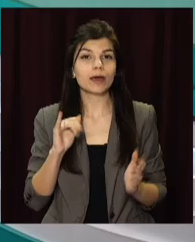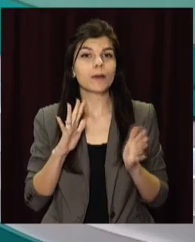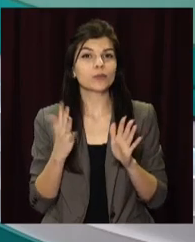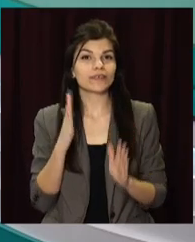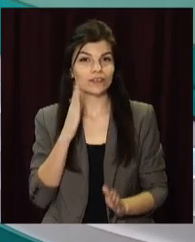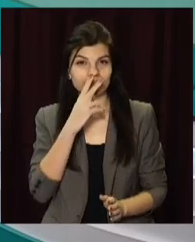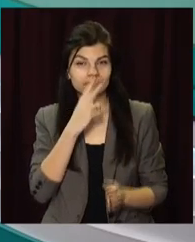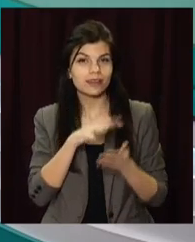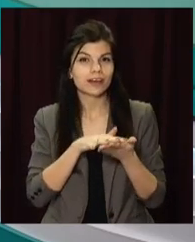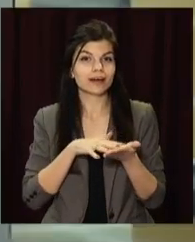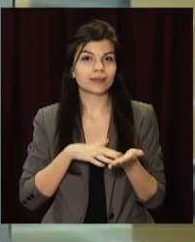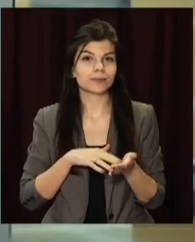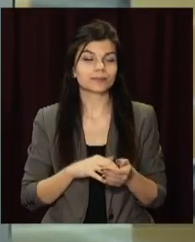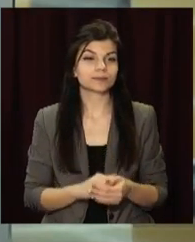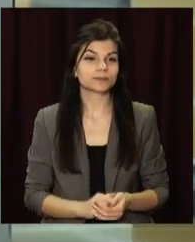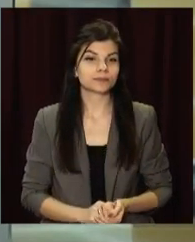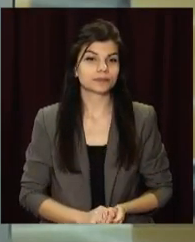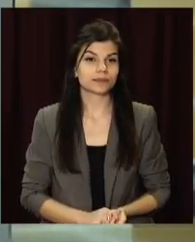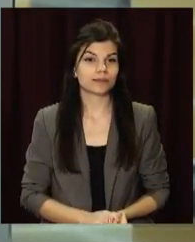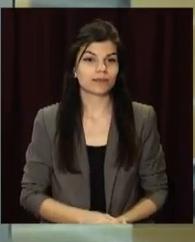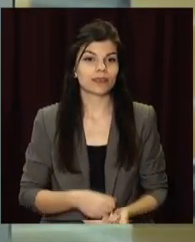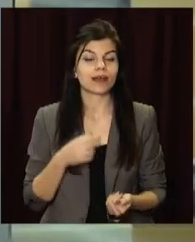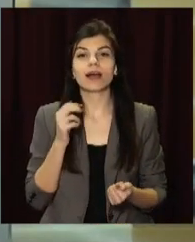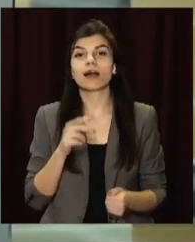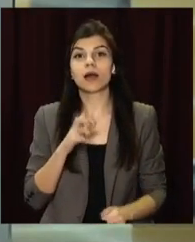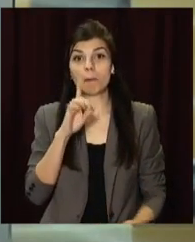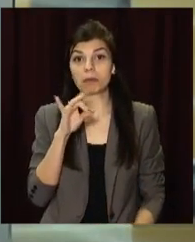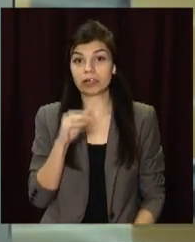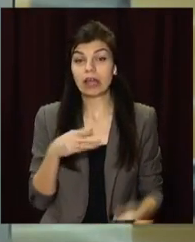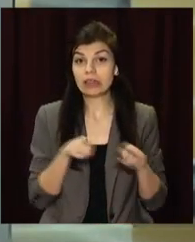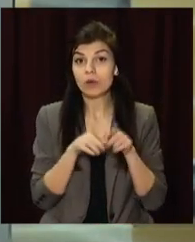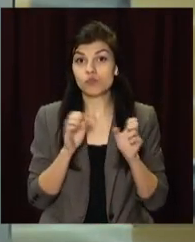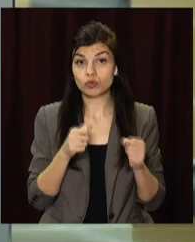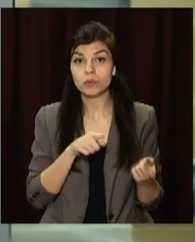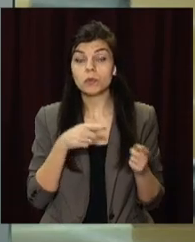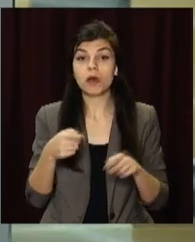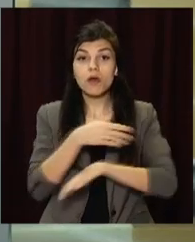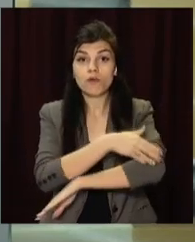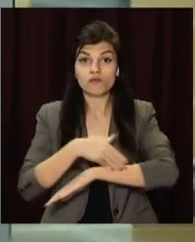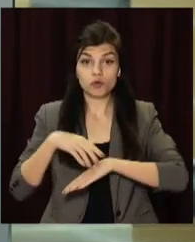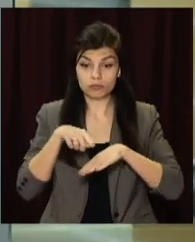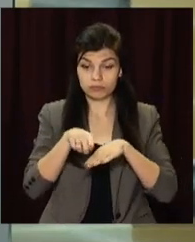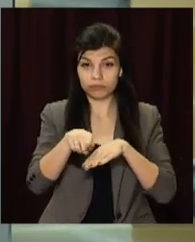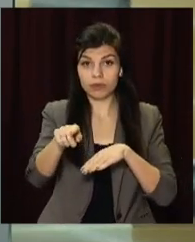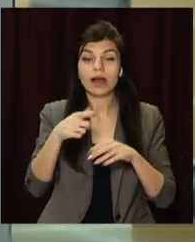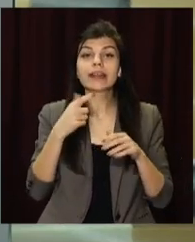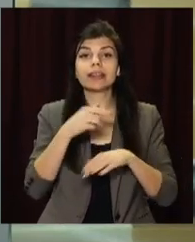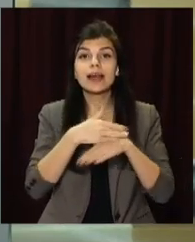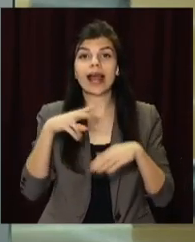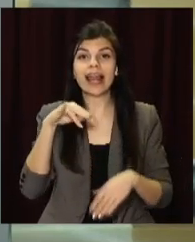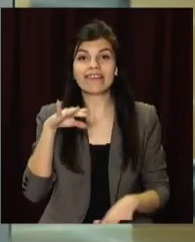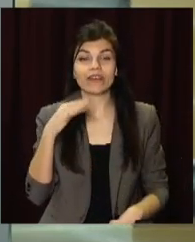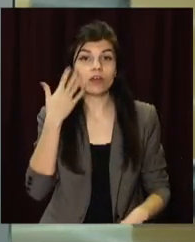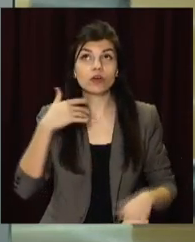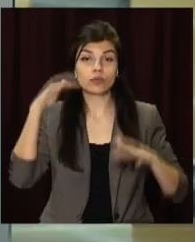події вівторка дивіться далі. Не інакше, як в брід. Тільки так можна перейти вулицю Гусячу, що на лівому березі Дніпра в період